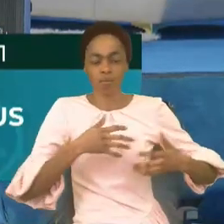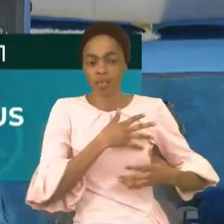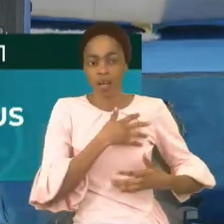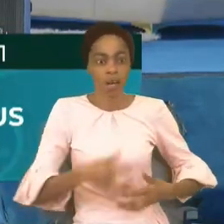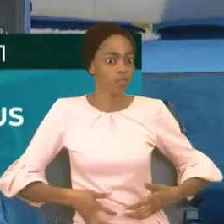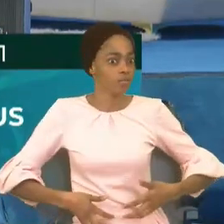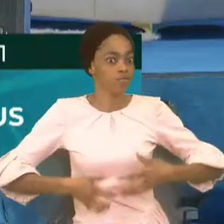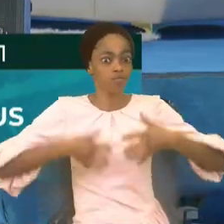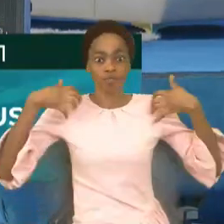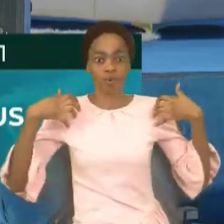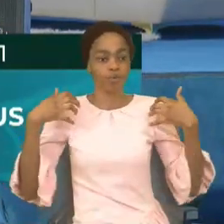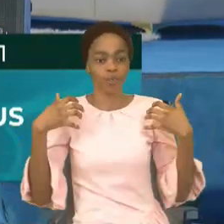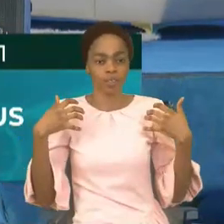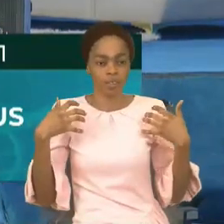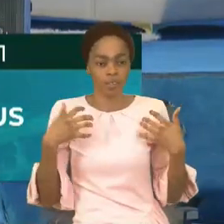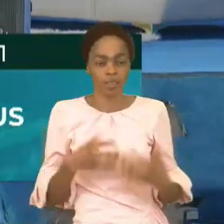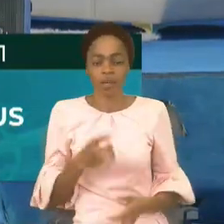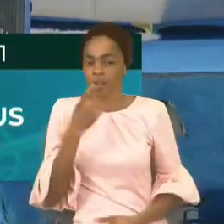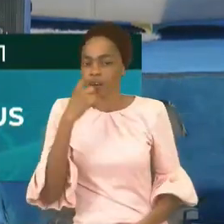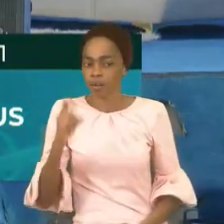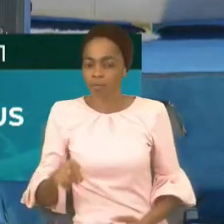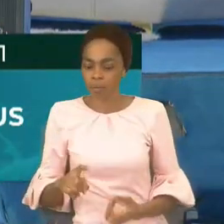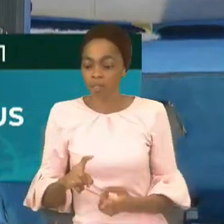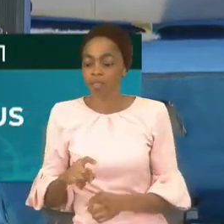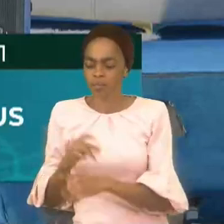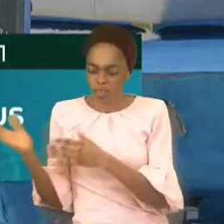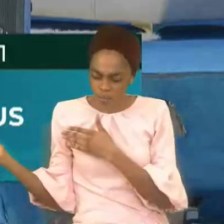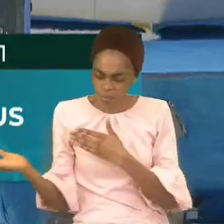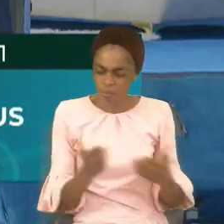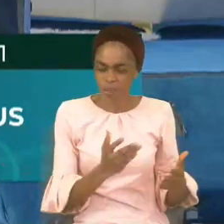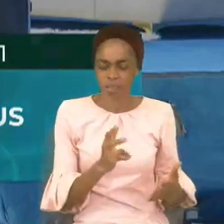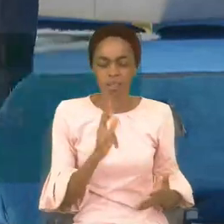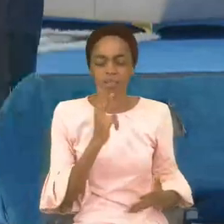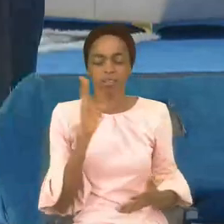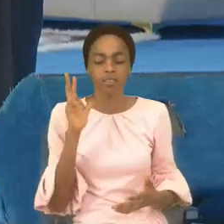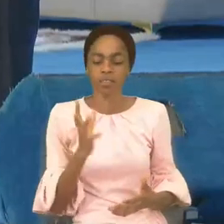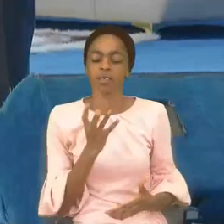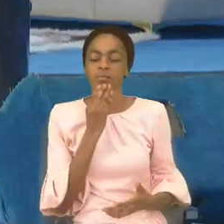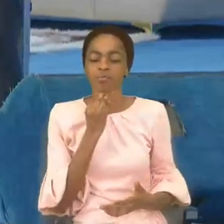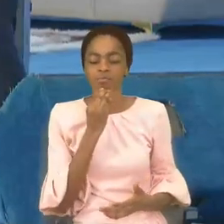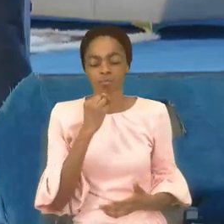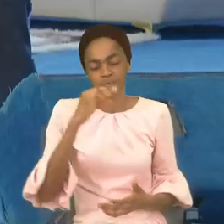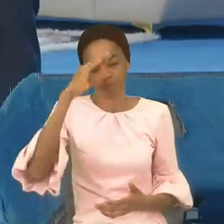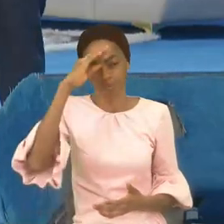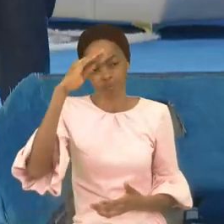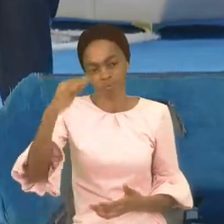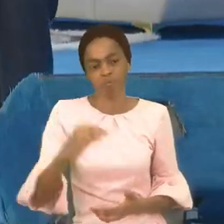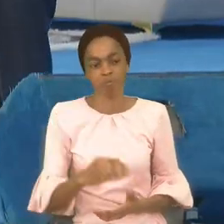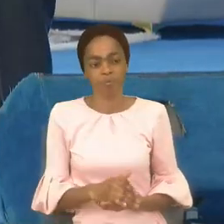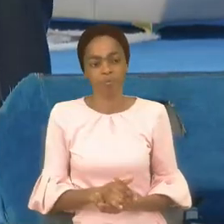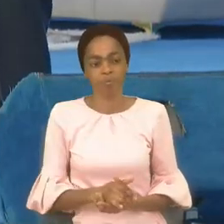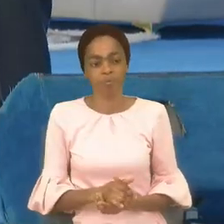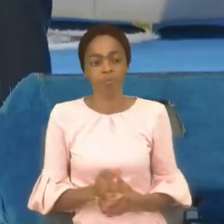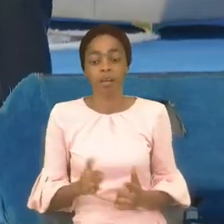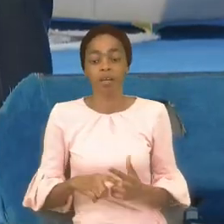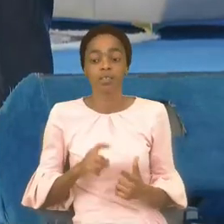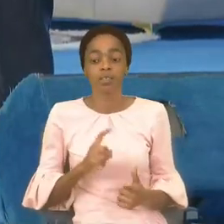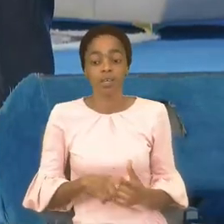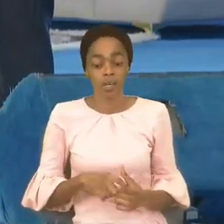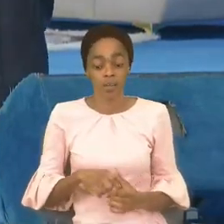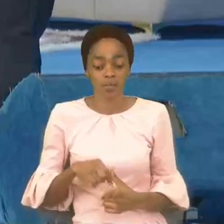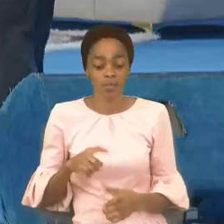furieux, donna l'ordre qu'on amena Shadrach, Meshach et Abednego. Et